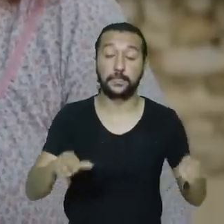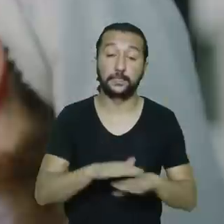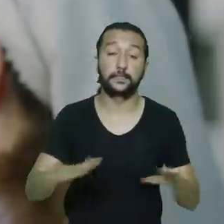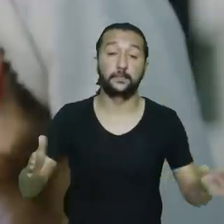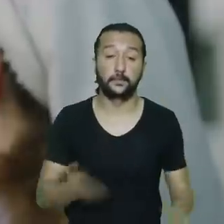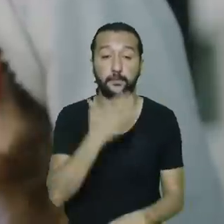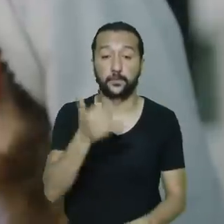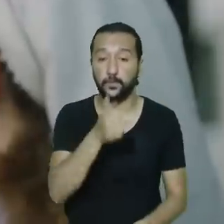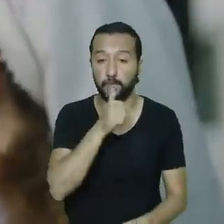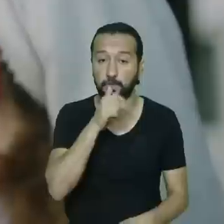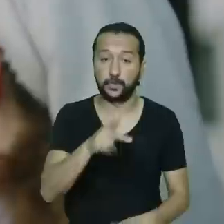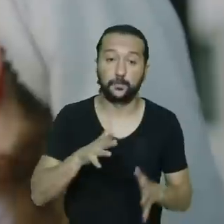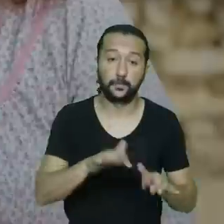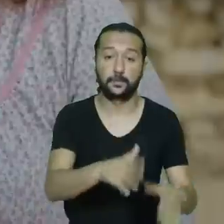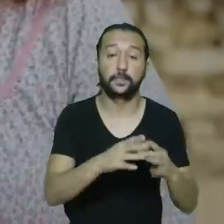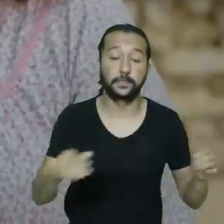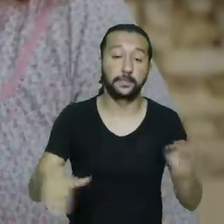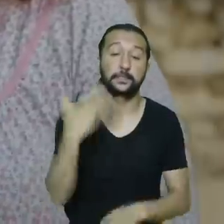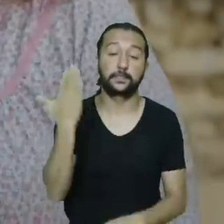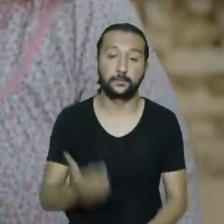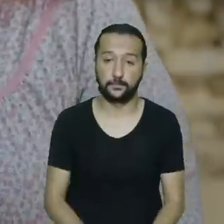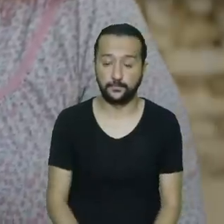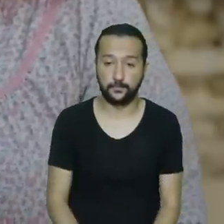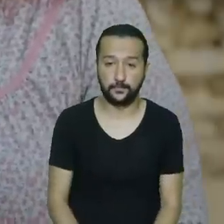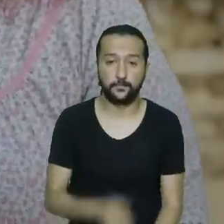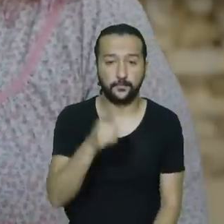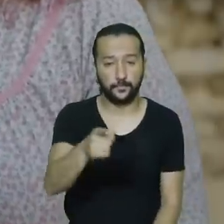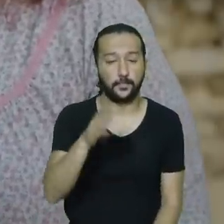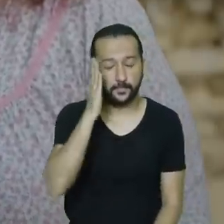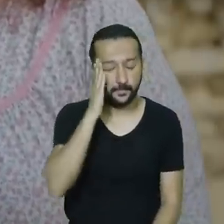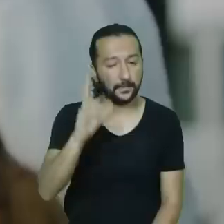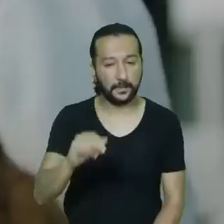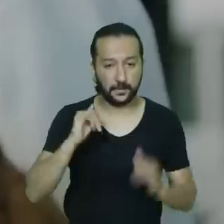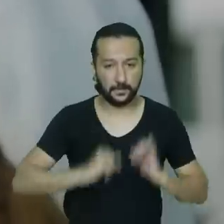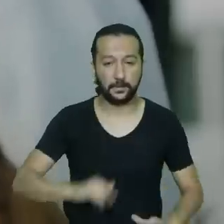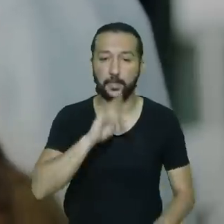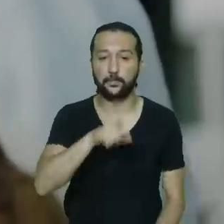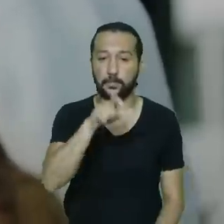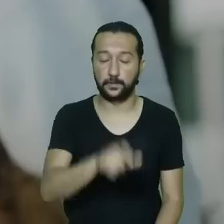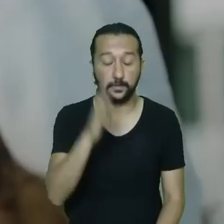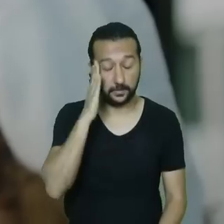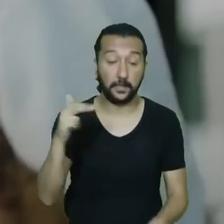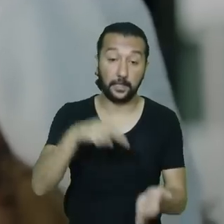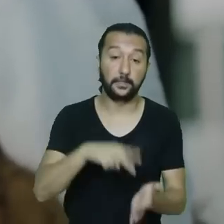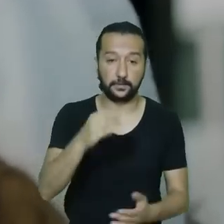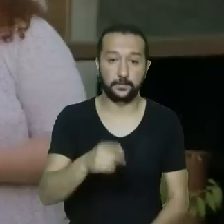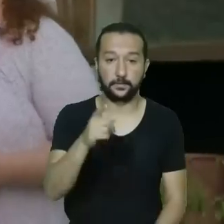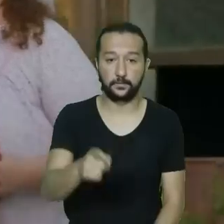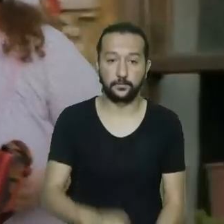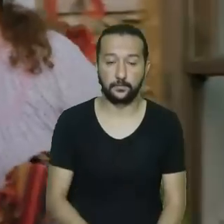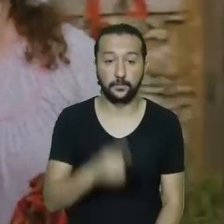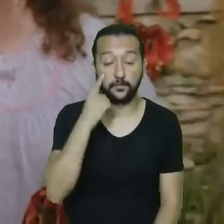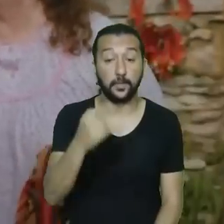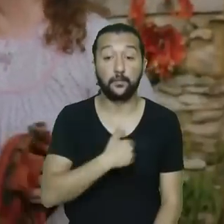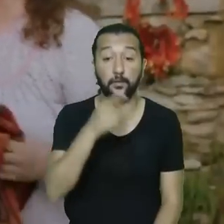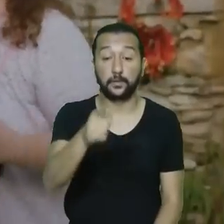işte. Sula seller gibi aktı geçti gitti. Hadi sen yat yine acık. Amcam birazdan kaldırır zaten.